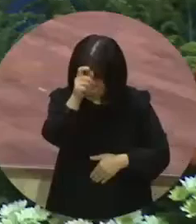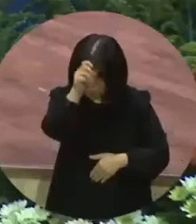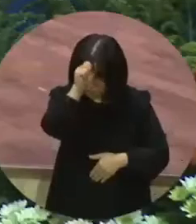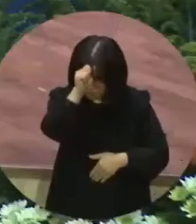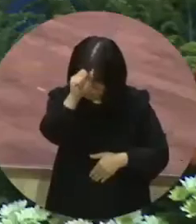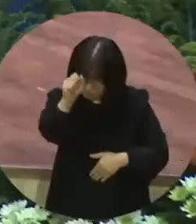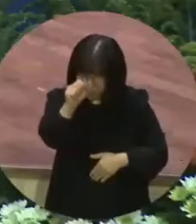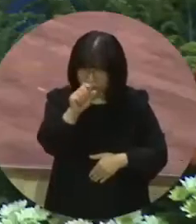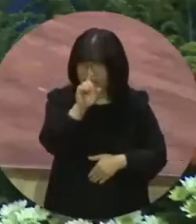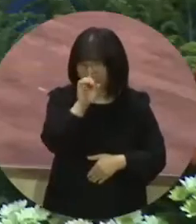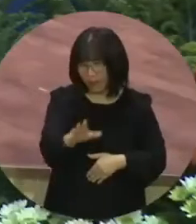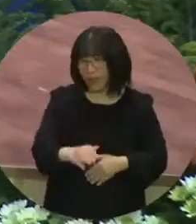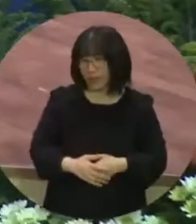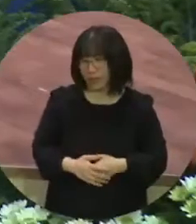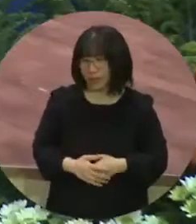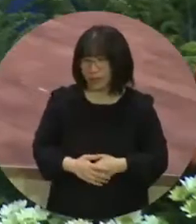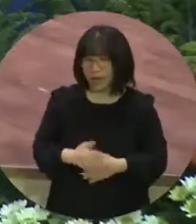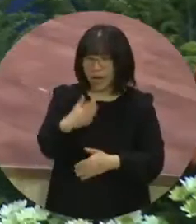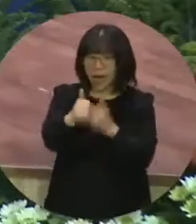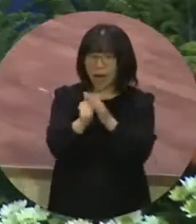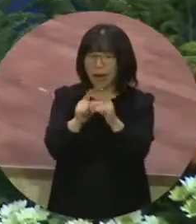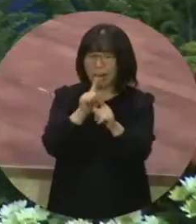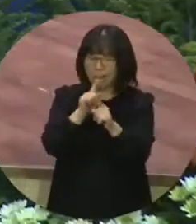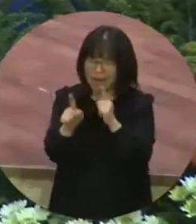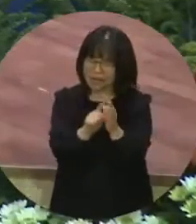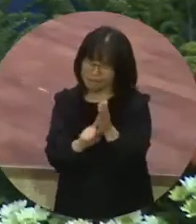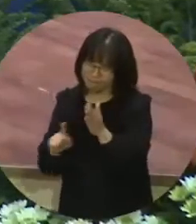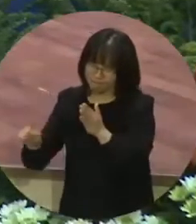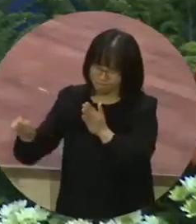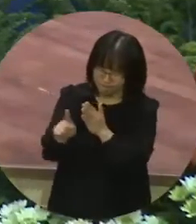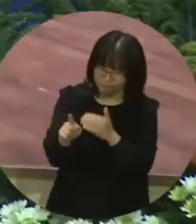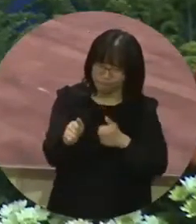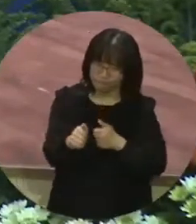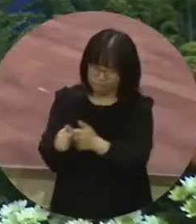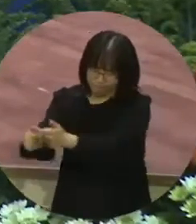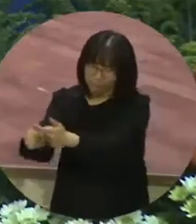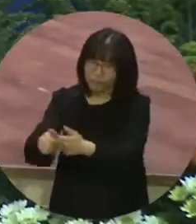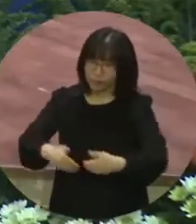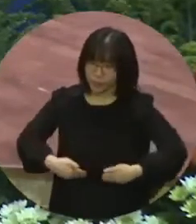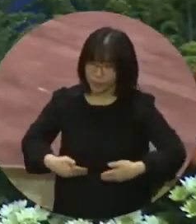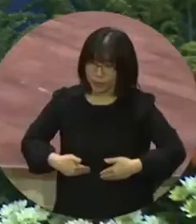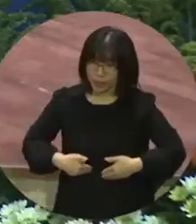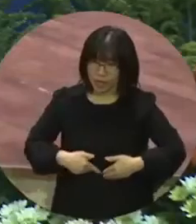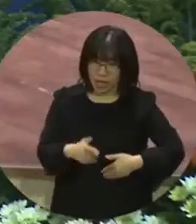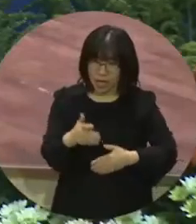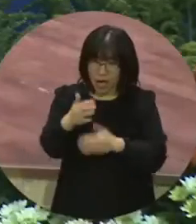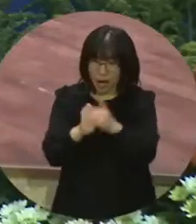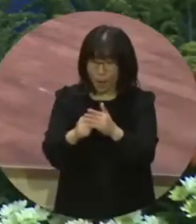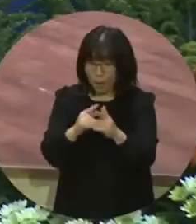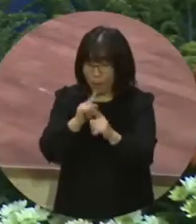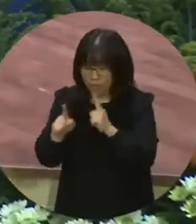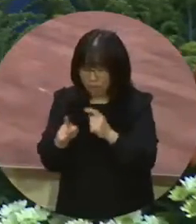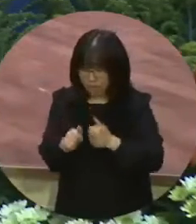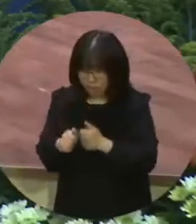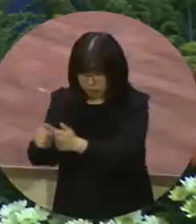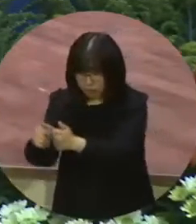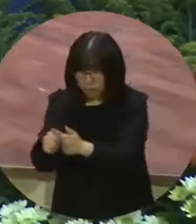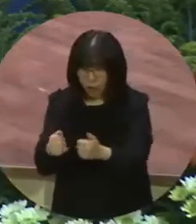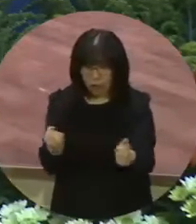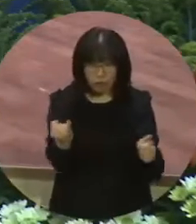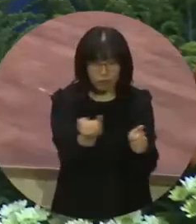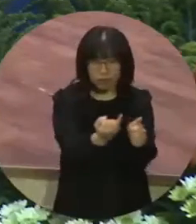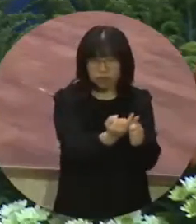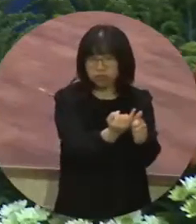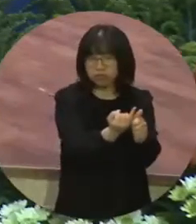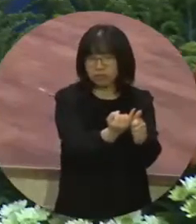그것이 우선돼서 안 되잖아요. 하나님 말씀이 앞서가야지. 그러면 부부싸움 할 게 뭐가 있어요? 뭐 싸움 할 게